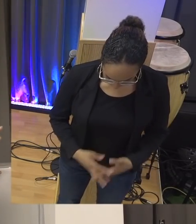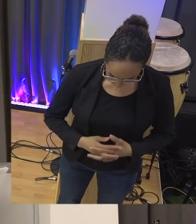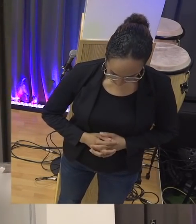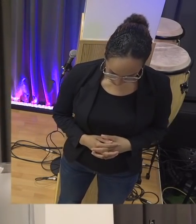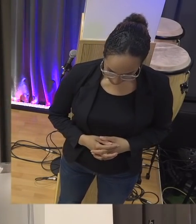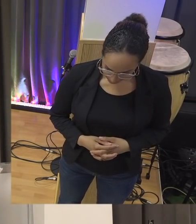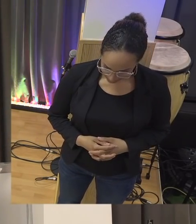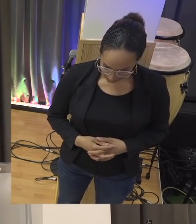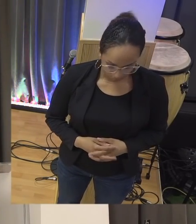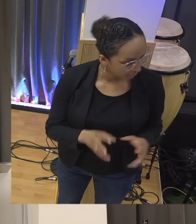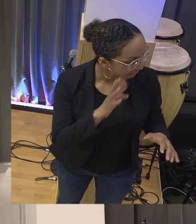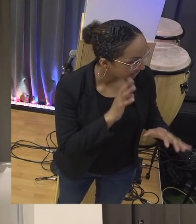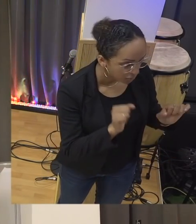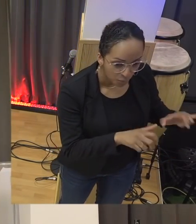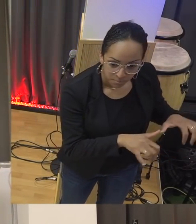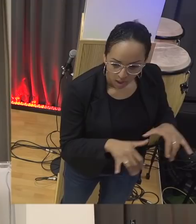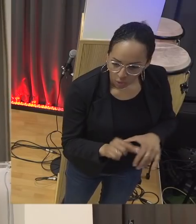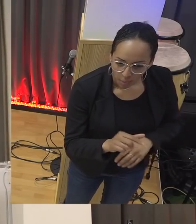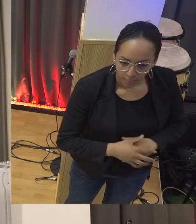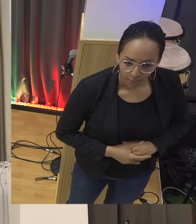avec un petit peu de piano, si c'est possible.